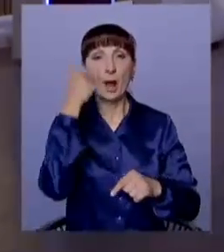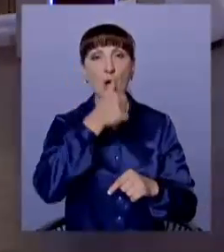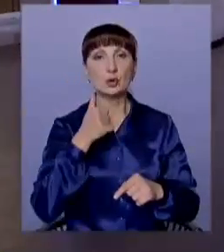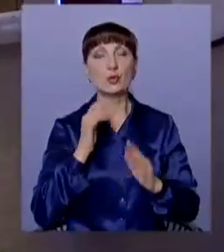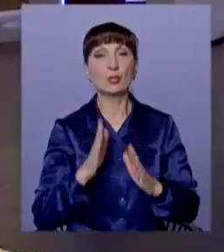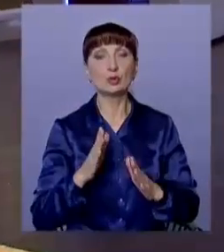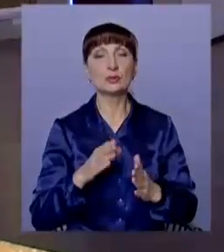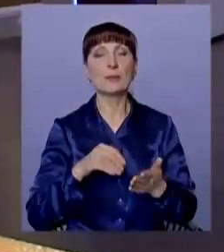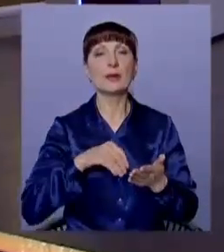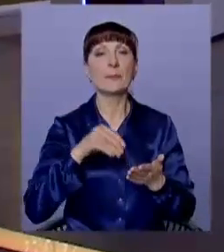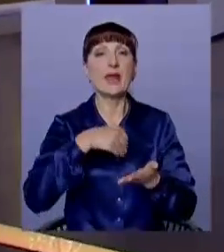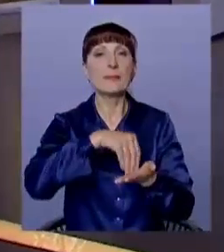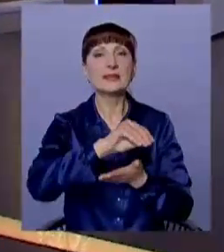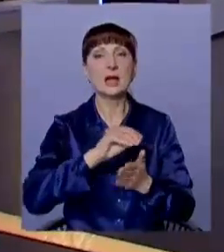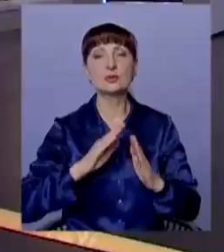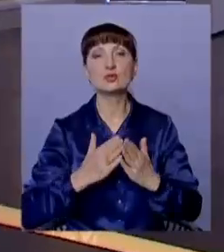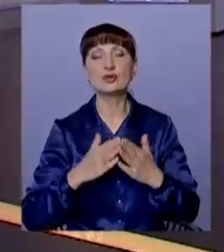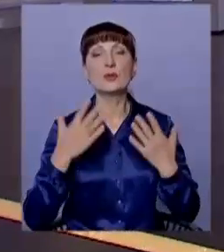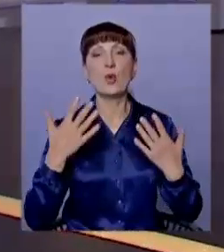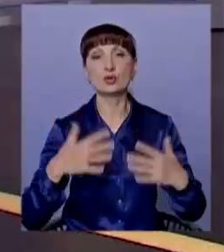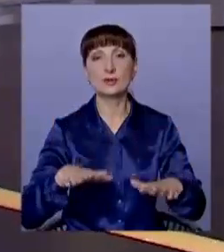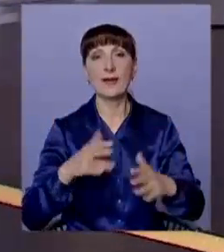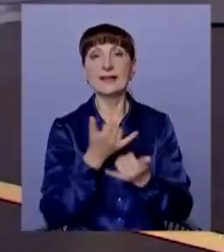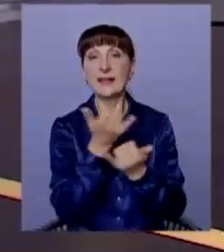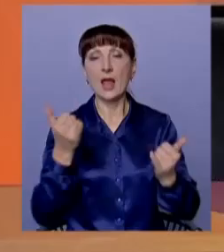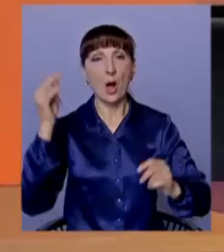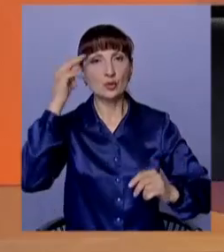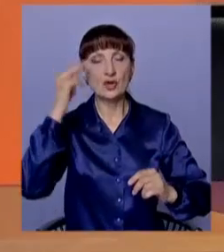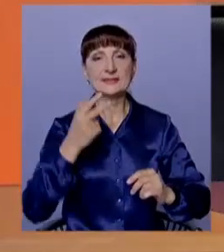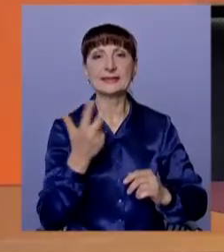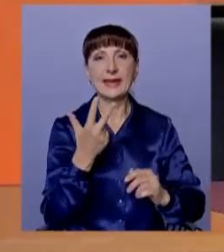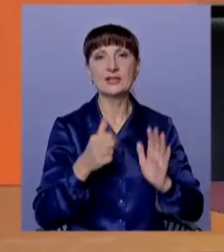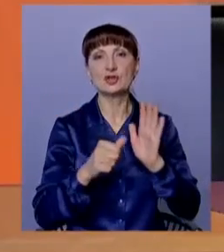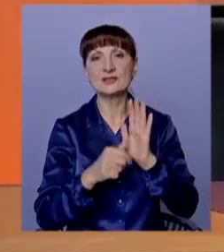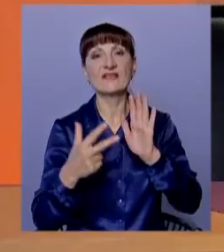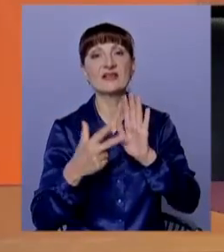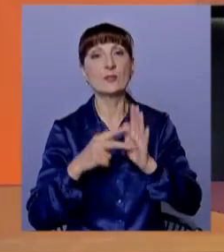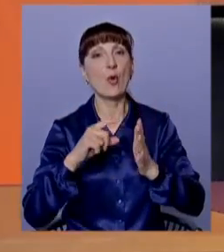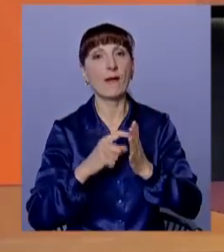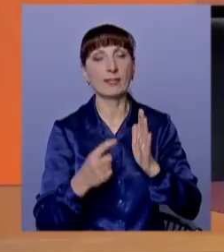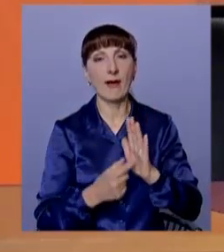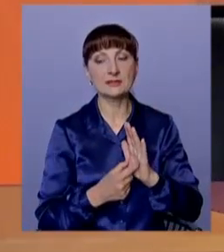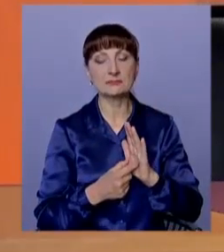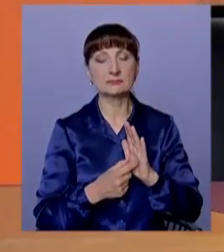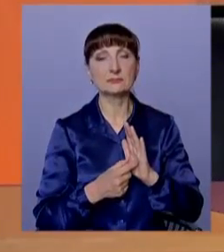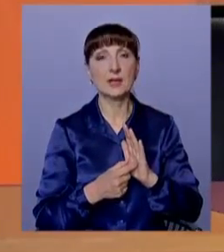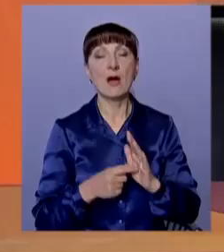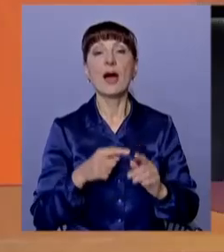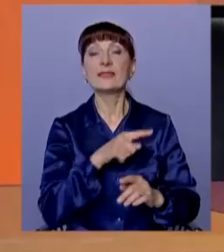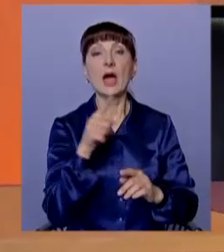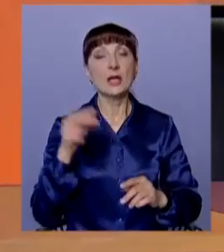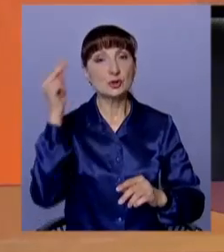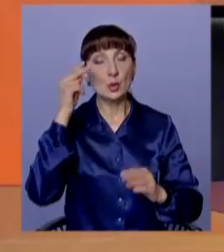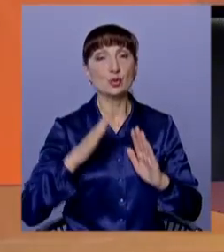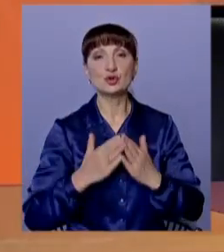будут приобретаться учебники, приобретены уже учебники для учащихся 3-6-8 классов. На эти учебники